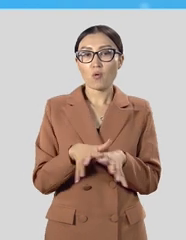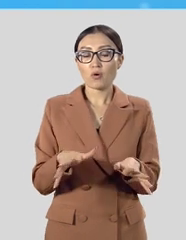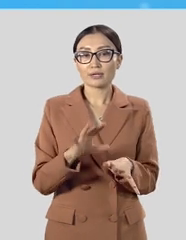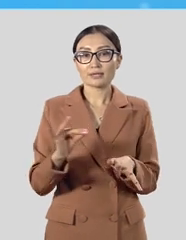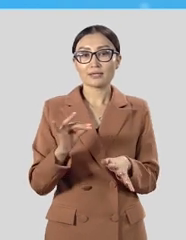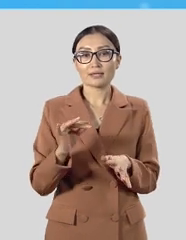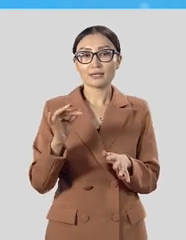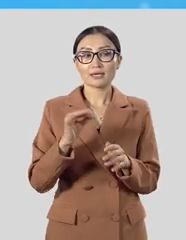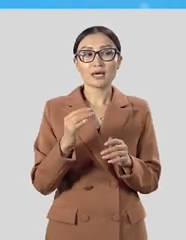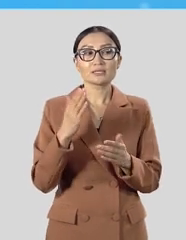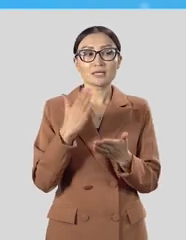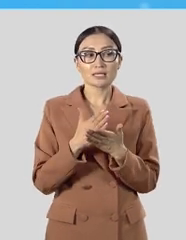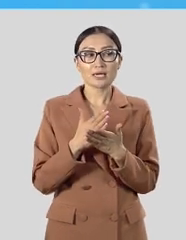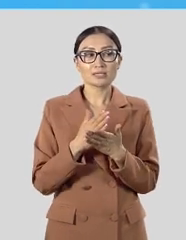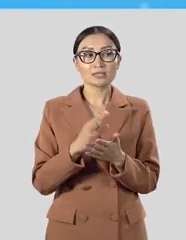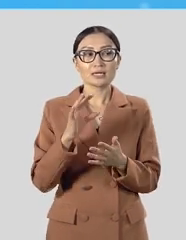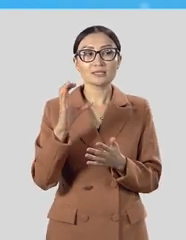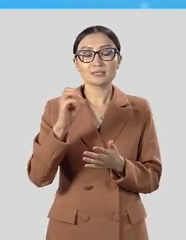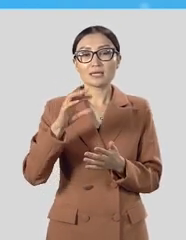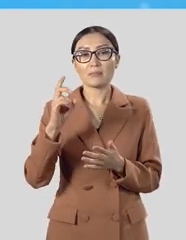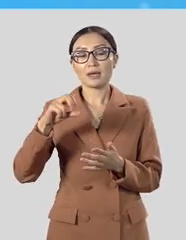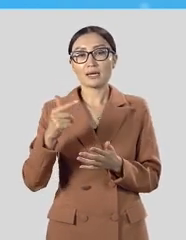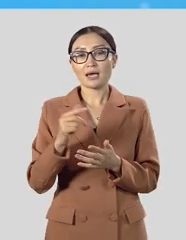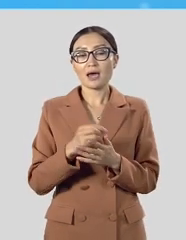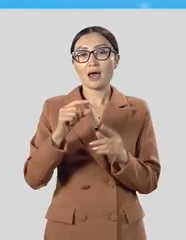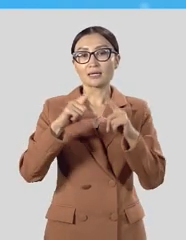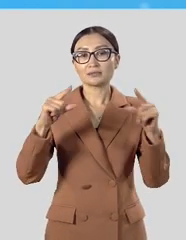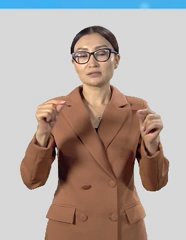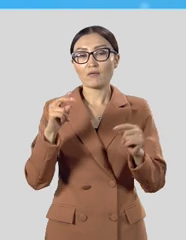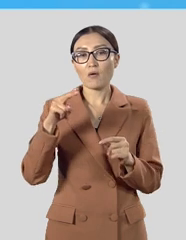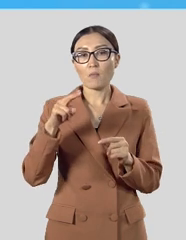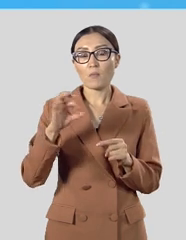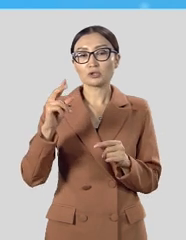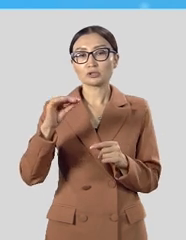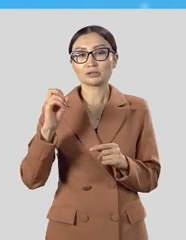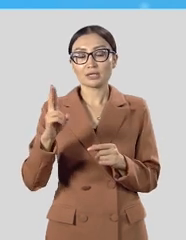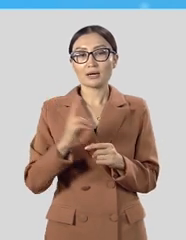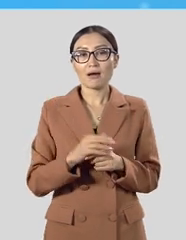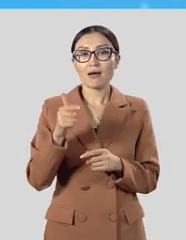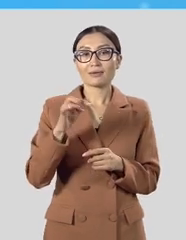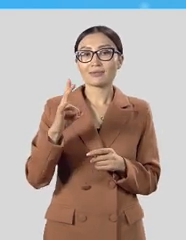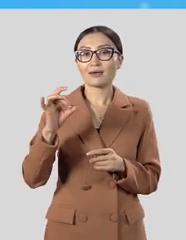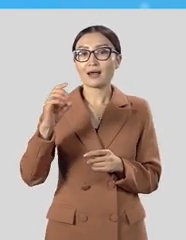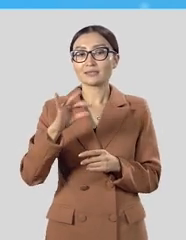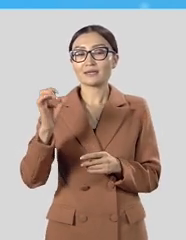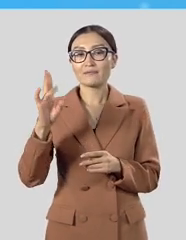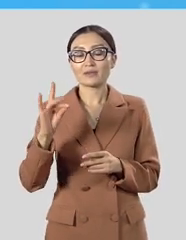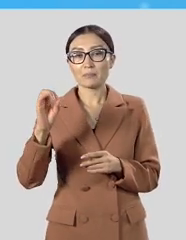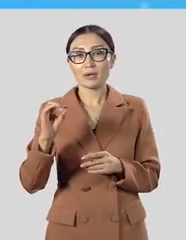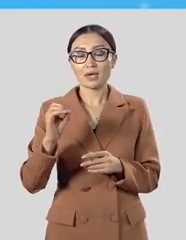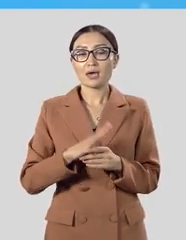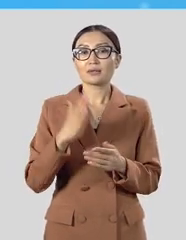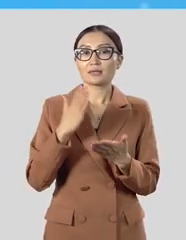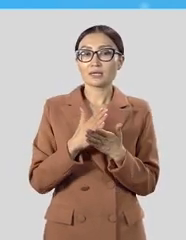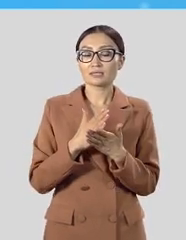побег, состоящий из стеблей, листьев, почек. А к генеративным органам цветкового растения